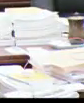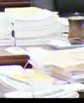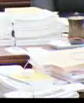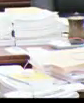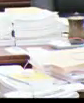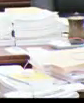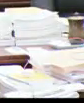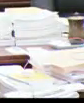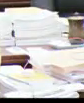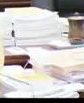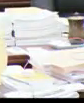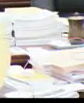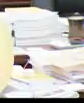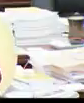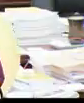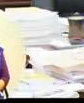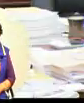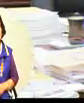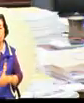下一个咨询的议题，